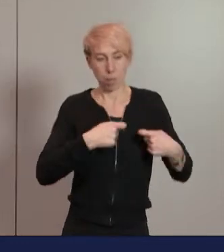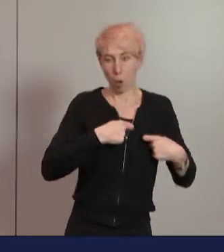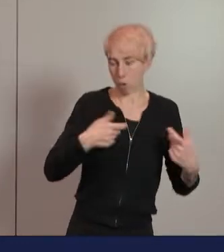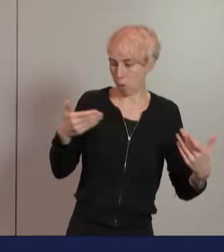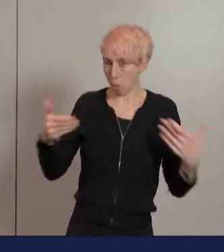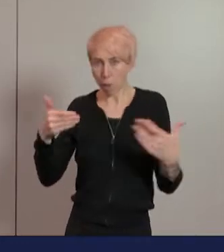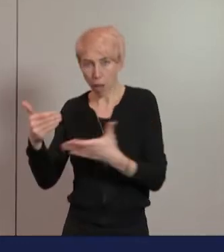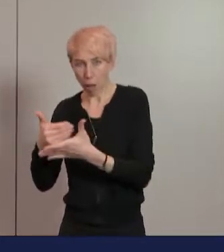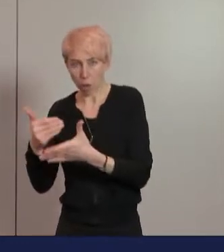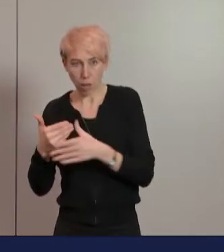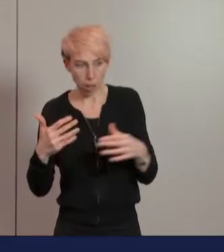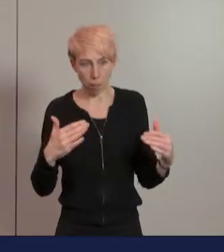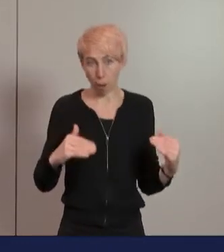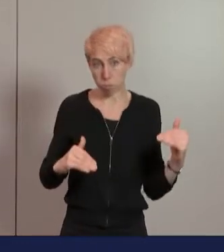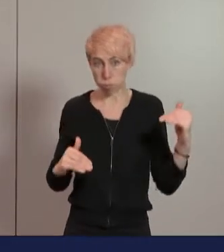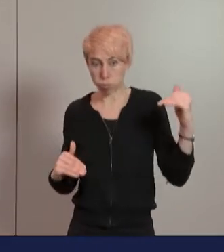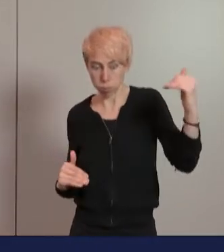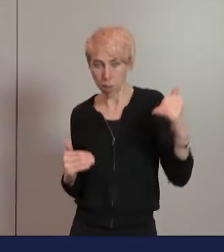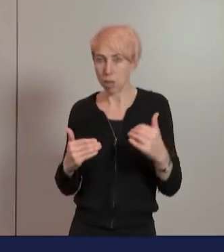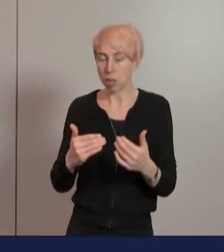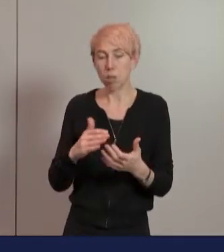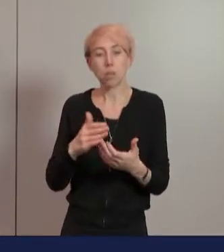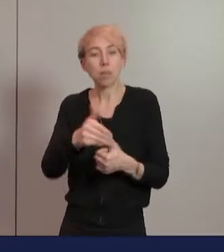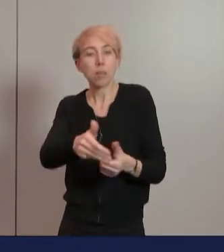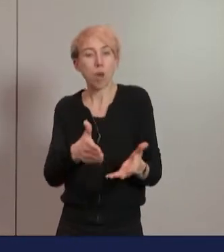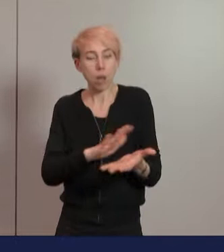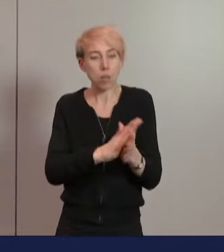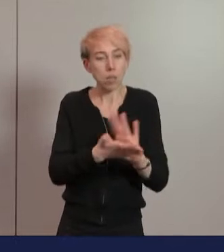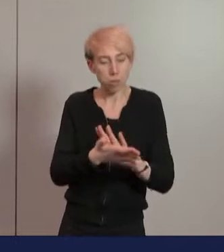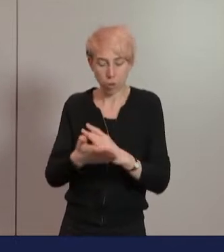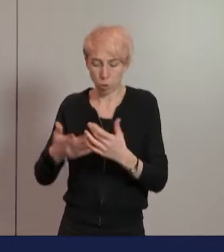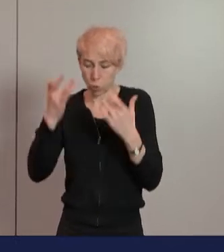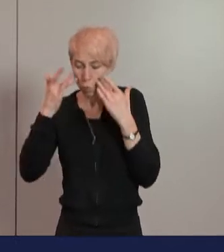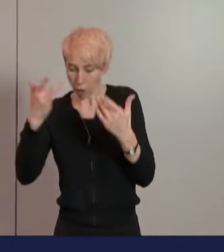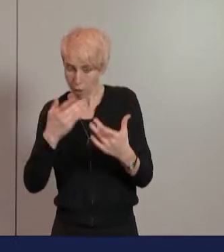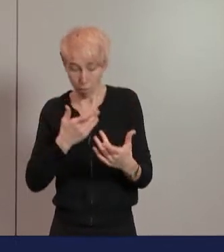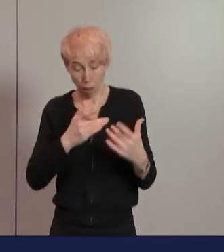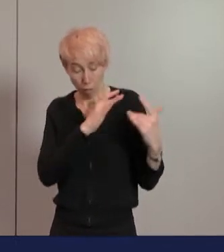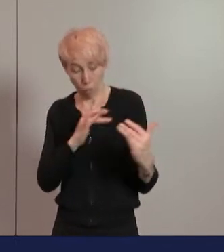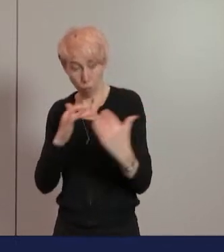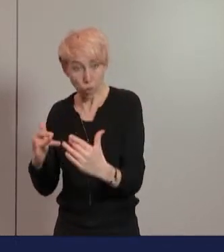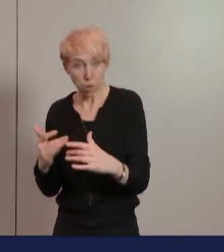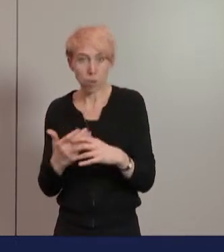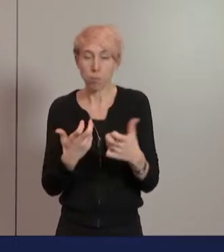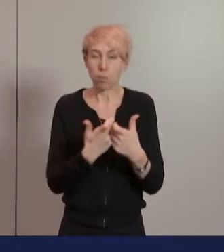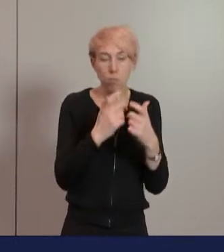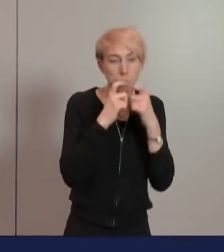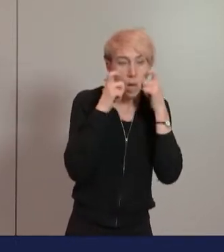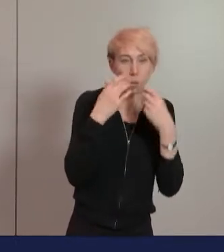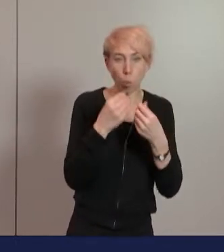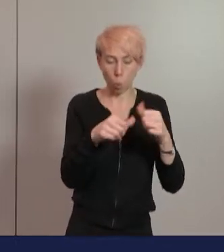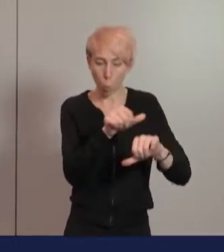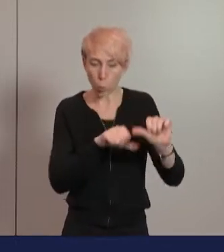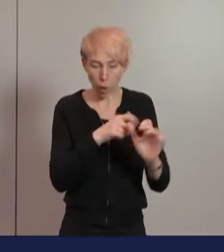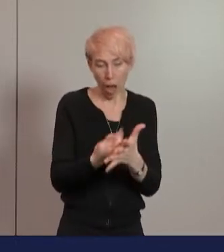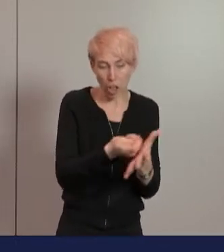Elles ont intégré le soutien au secteur associatif et culturel, l'achat de matériel, masques et produits, et le fonctionnement du centre de